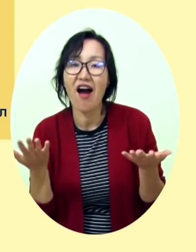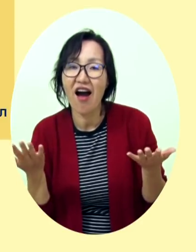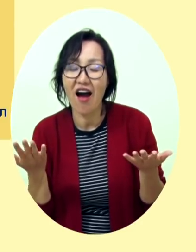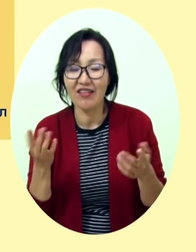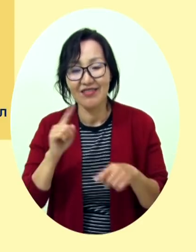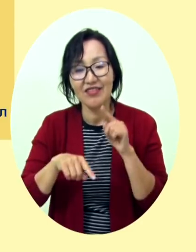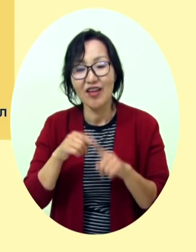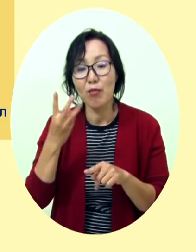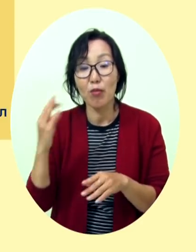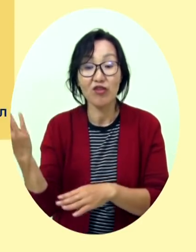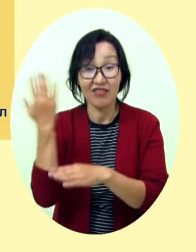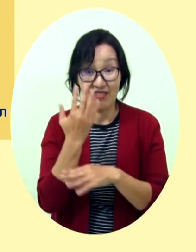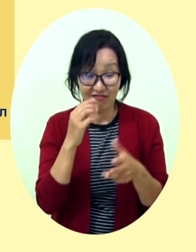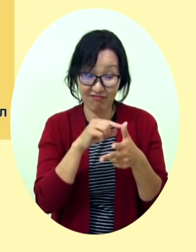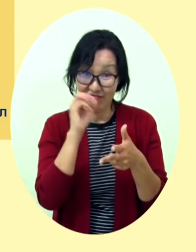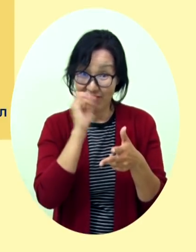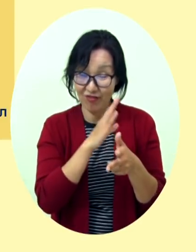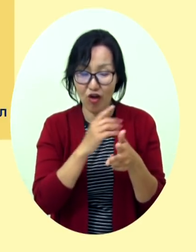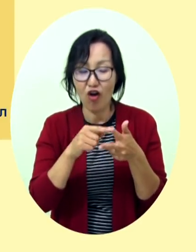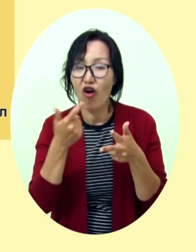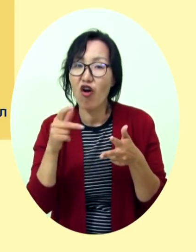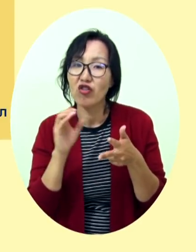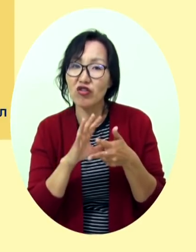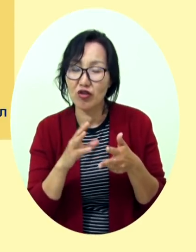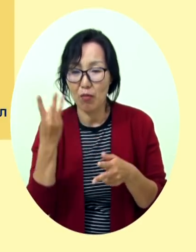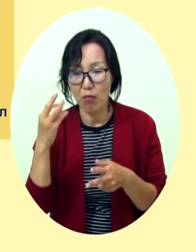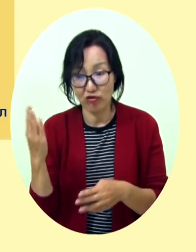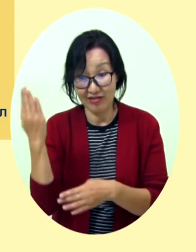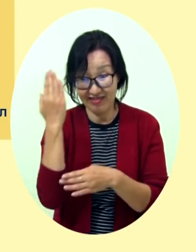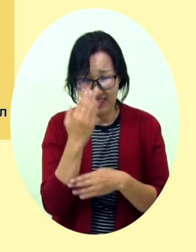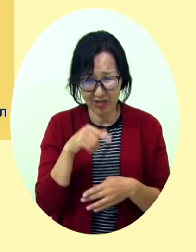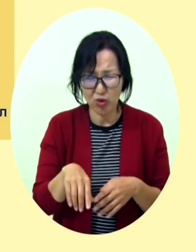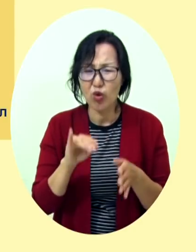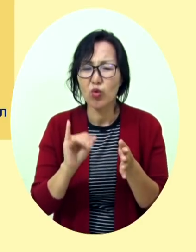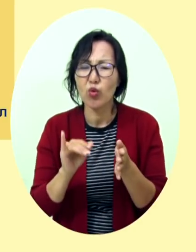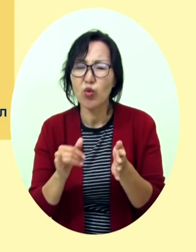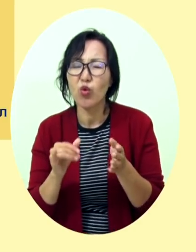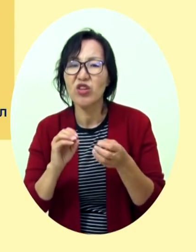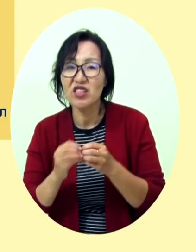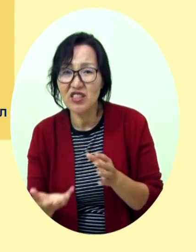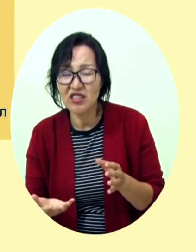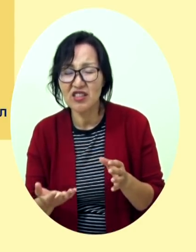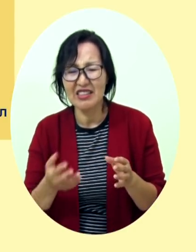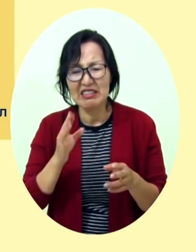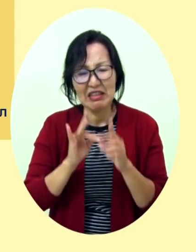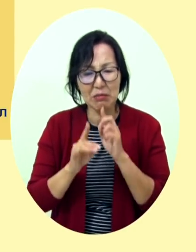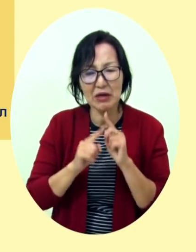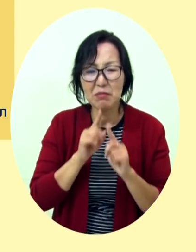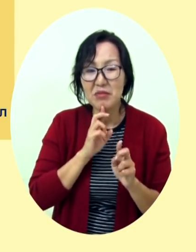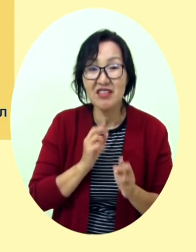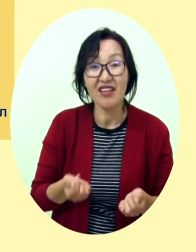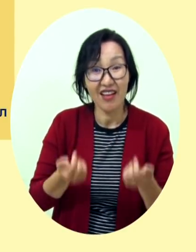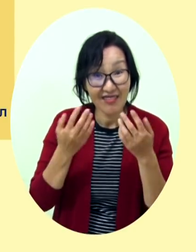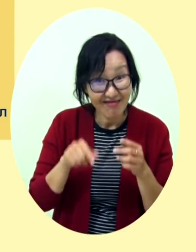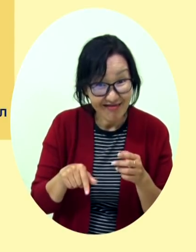хаан, ямар мод тарьсан тухайгаа оруулсан бол гол хэсэгтээ мод тарихын тулд юу юу хийсэн, ямар